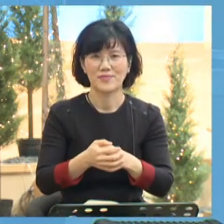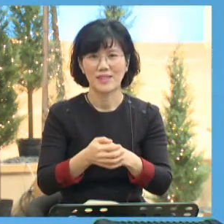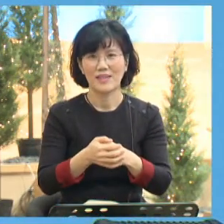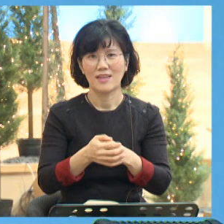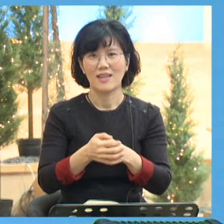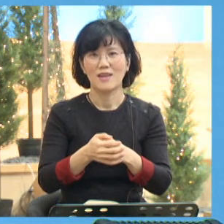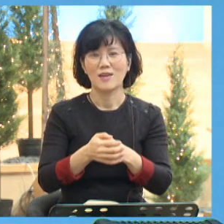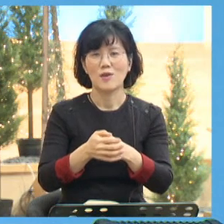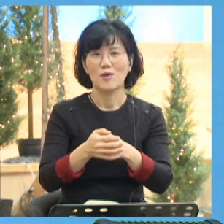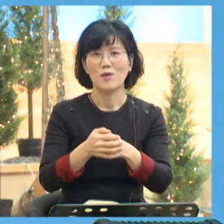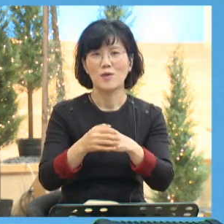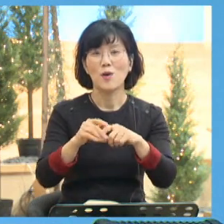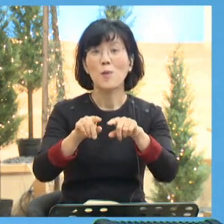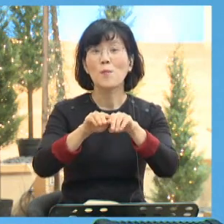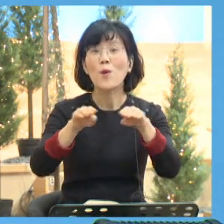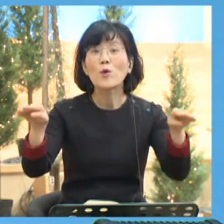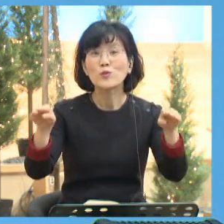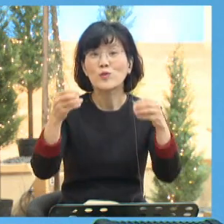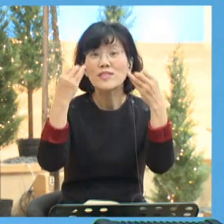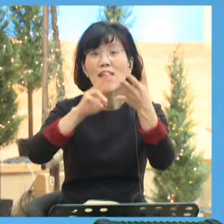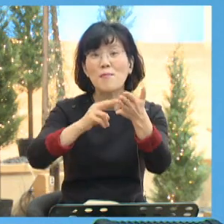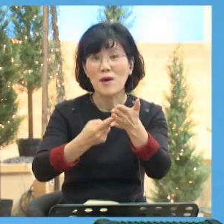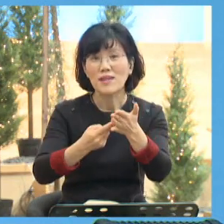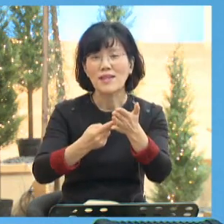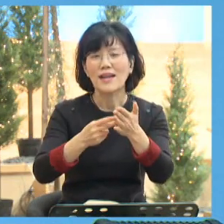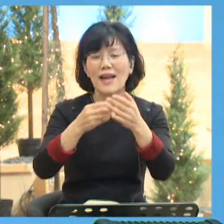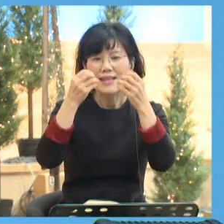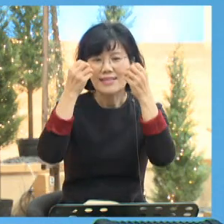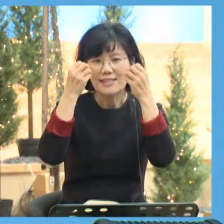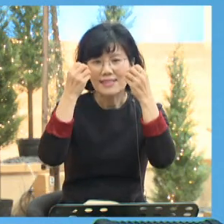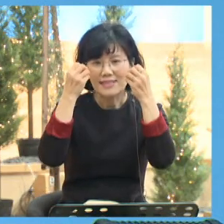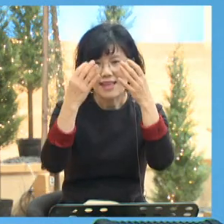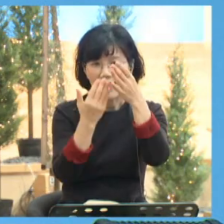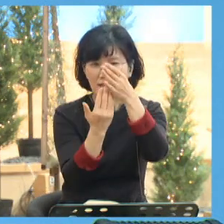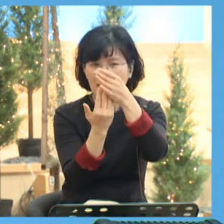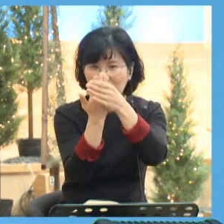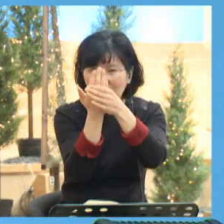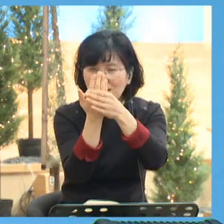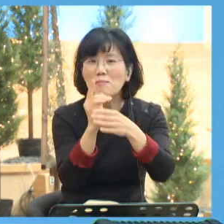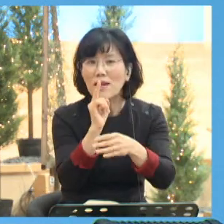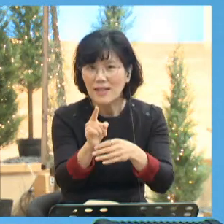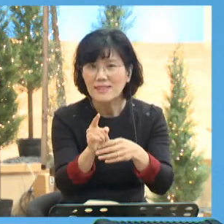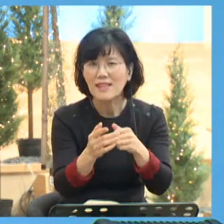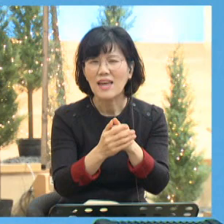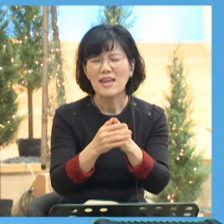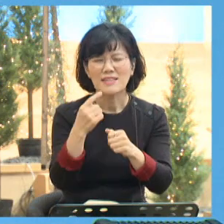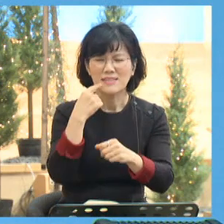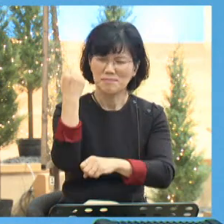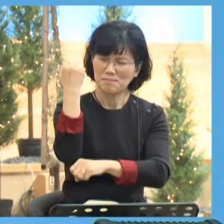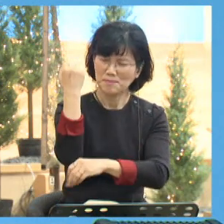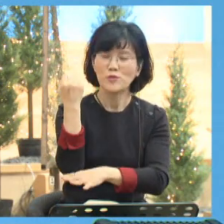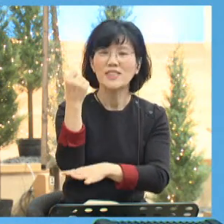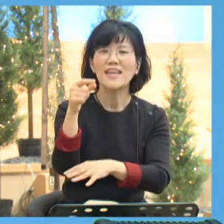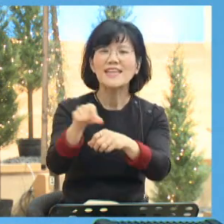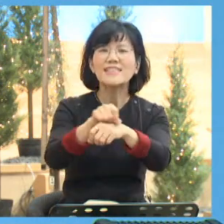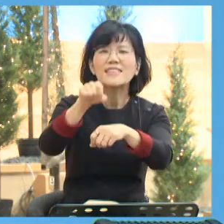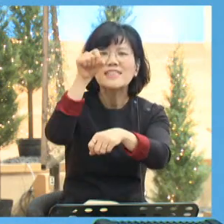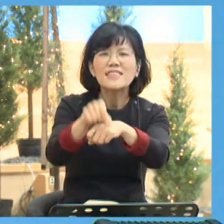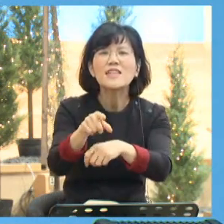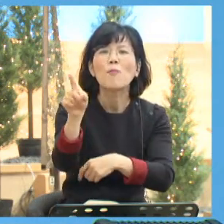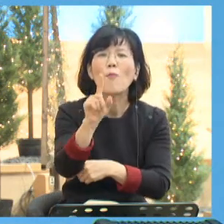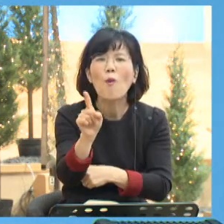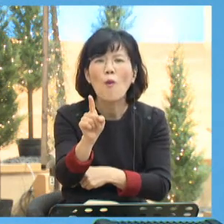표준 3번 여기도 보면 숨 뿌리가 돛 않아서 라고 그렇게 말하 그러니까 슴 풀이에 특징 뭐냐